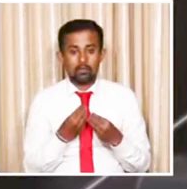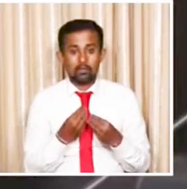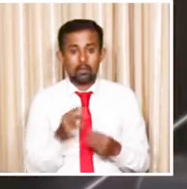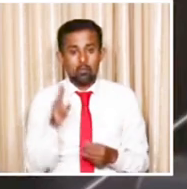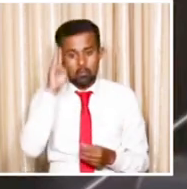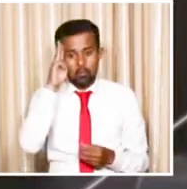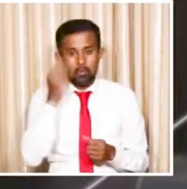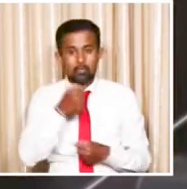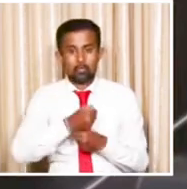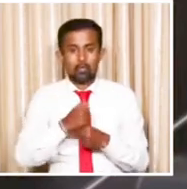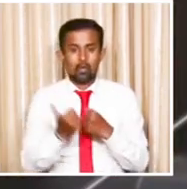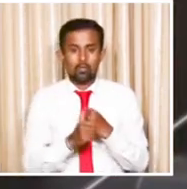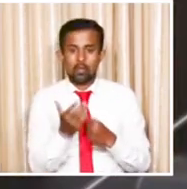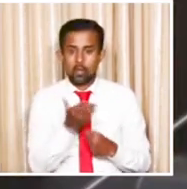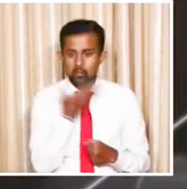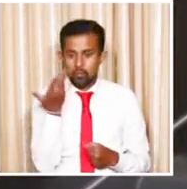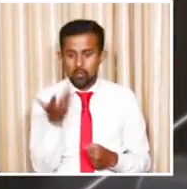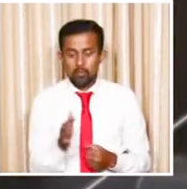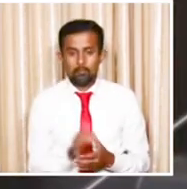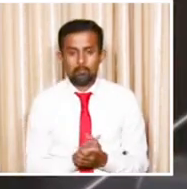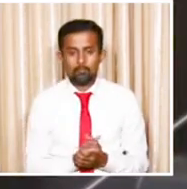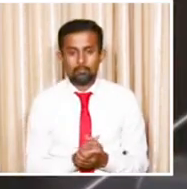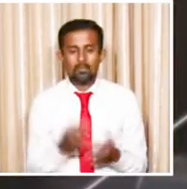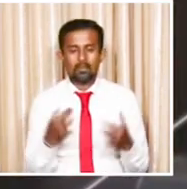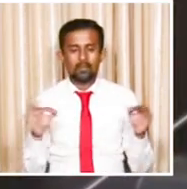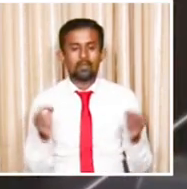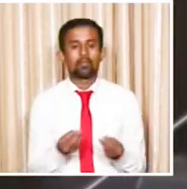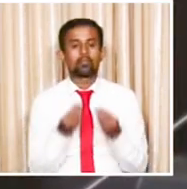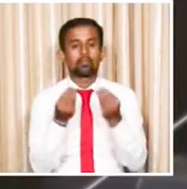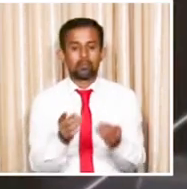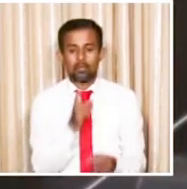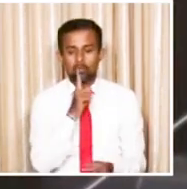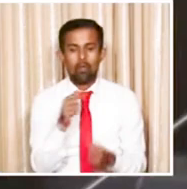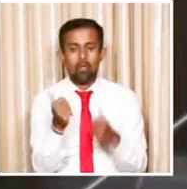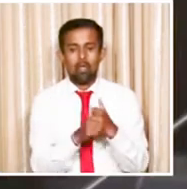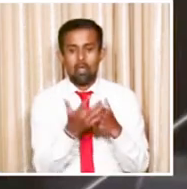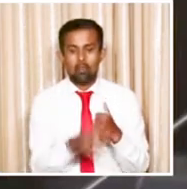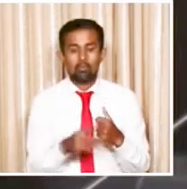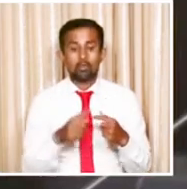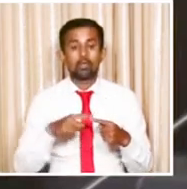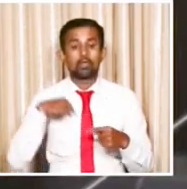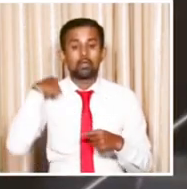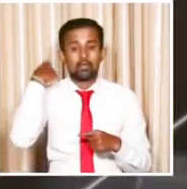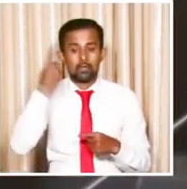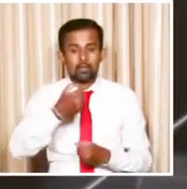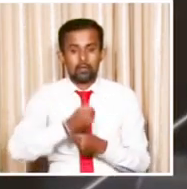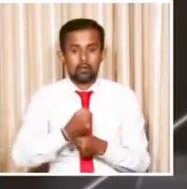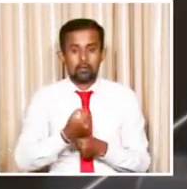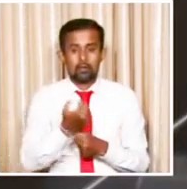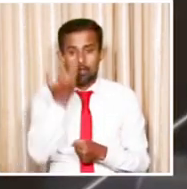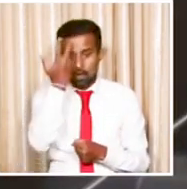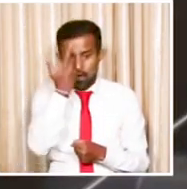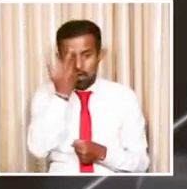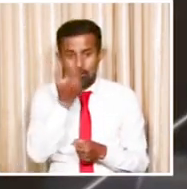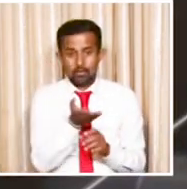පොරොන්දුවට ආණ්ඩුවක් හදන්න පුළුවන් වුණා. නිකන් දෙනවා කියපු ගමන් හැදුවා. මොකද උනේ ඊළඟට? ඊළඟ ආණ්ඩුවට හාල් සේරු දැන්